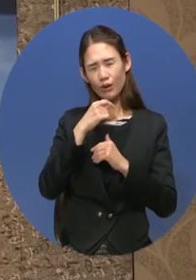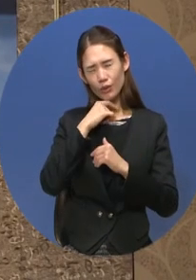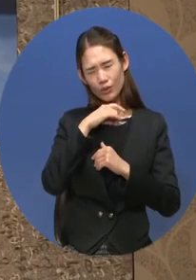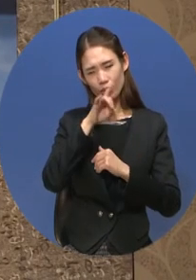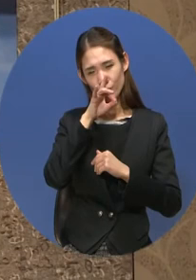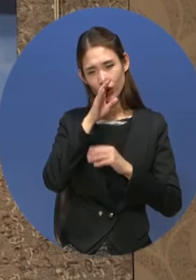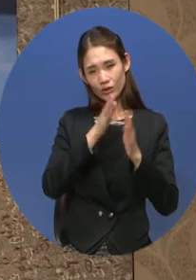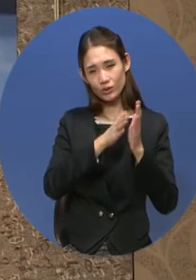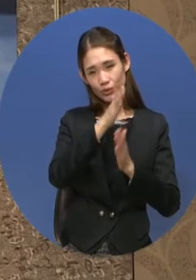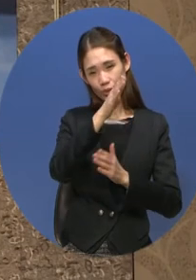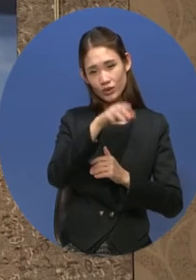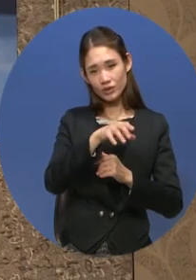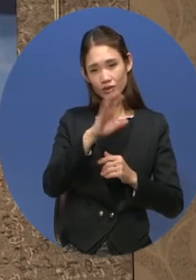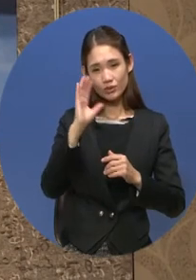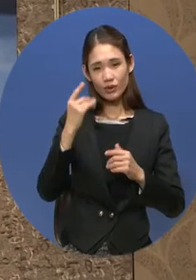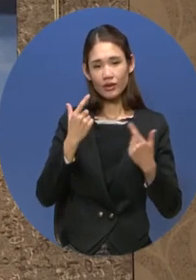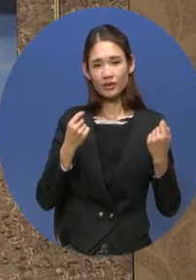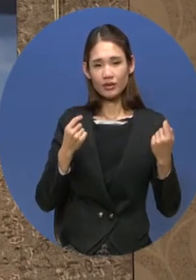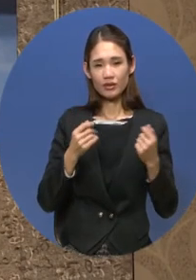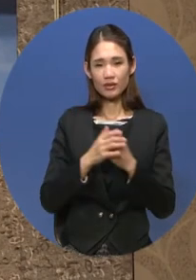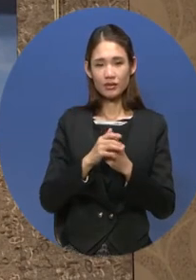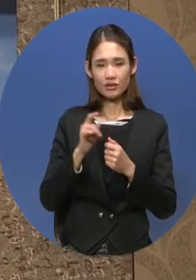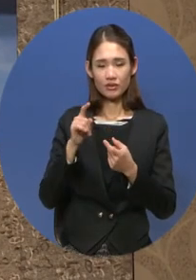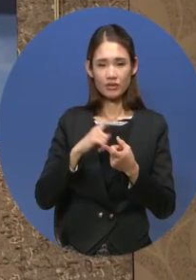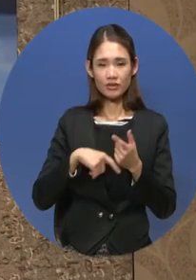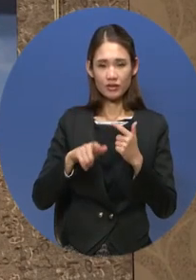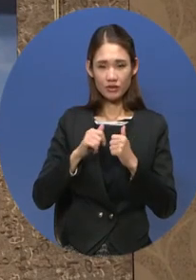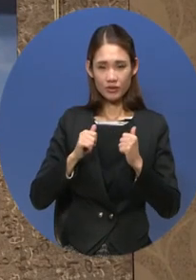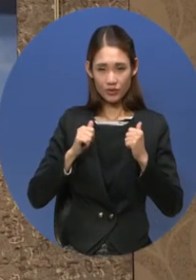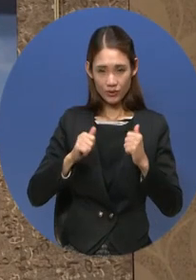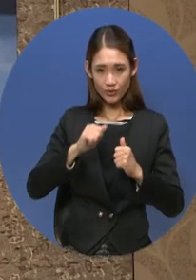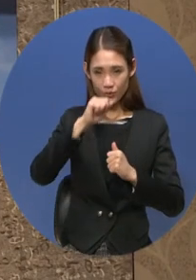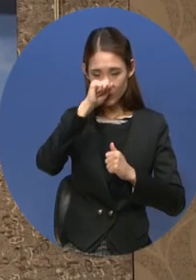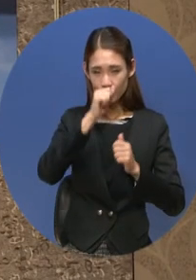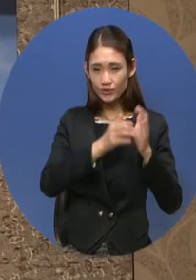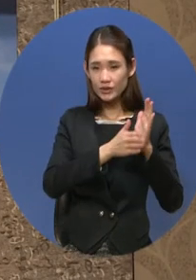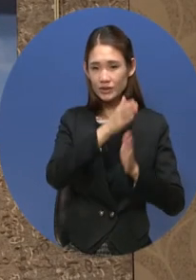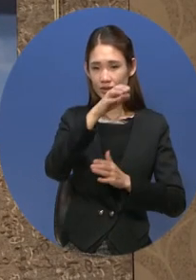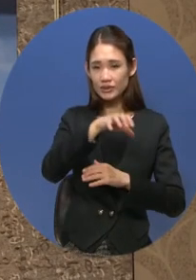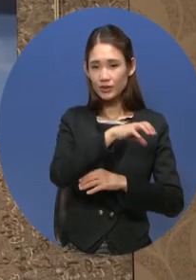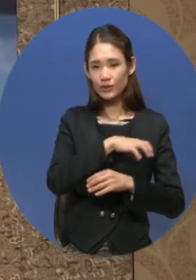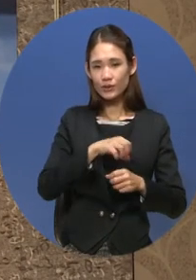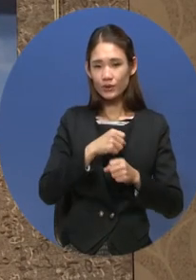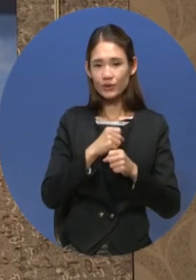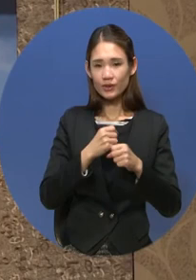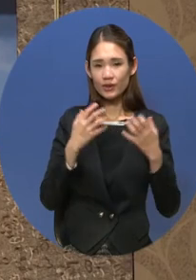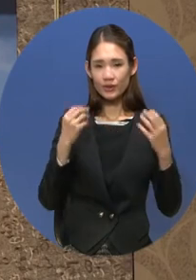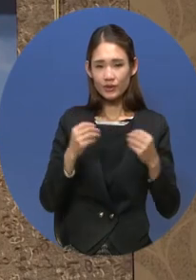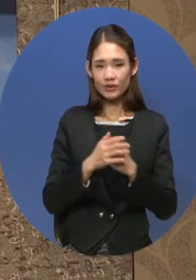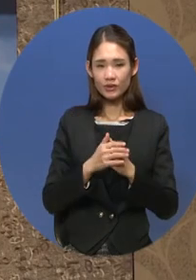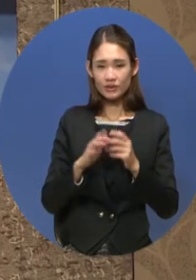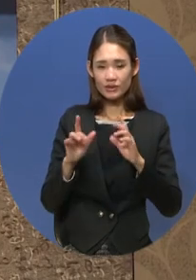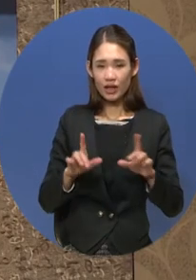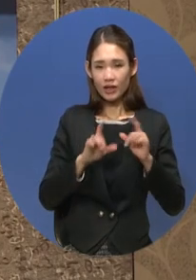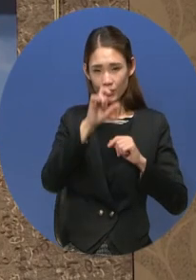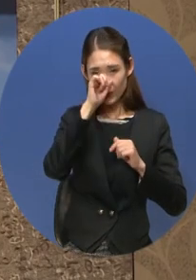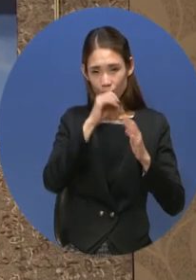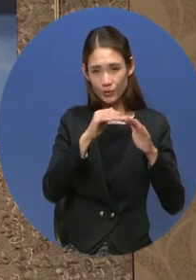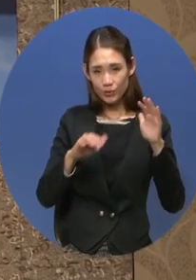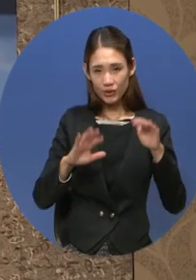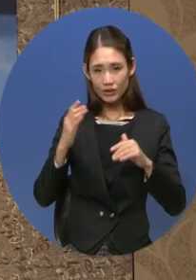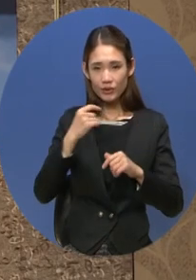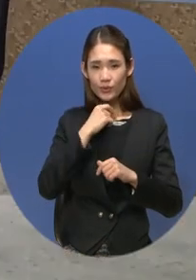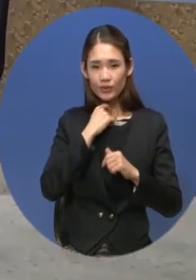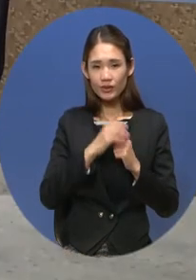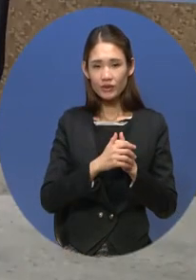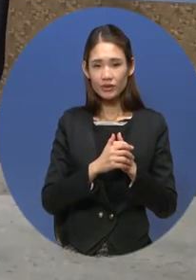것 같습니다. 네. 거기에 대해서 더 열심히 좋은 시설이 많이 들어오고 네. 살기 좋은 마을이 될 수 있도록 노력하려고 합니다.